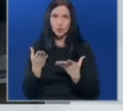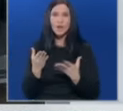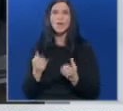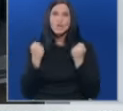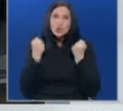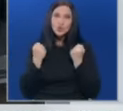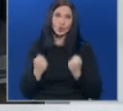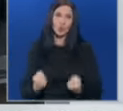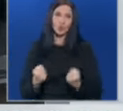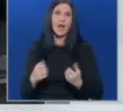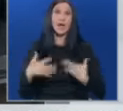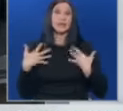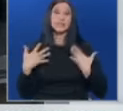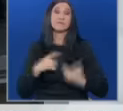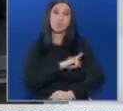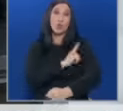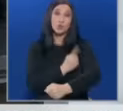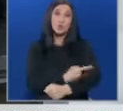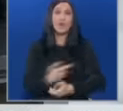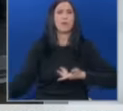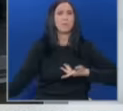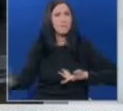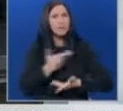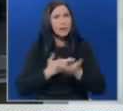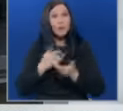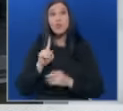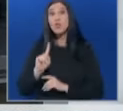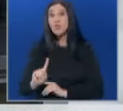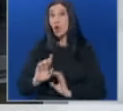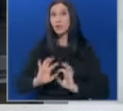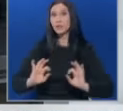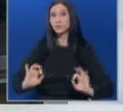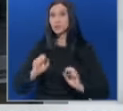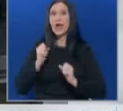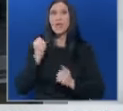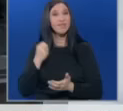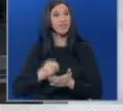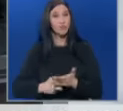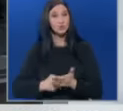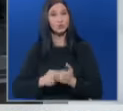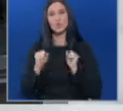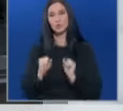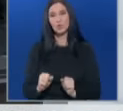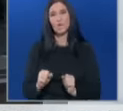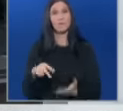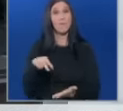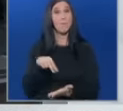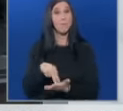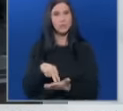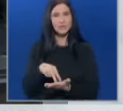трудна, изискваща усилия, преговори, но и яснота и твърдост в устояване на